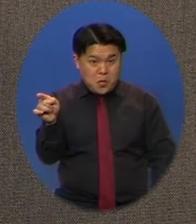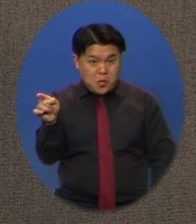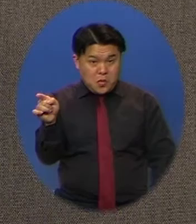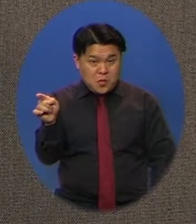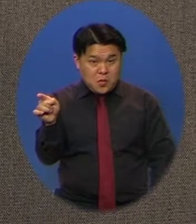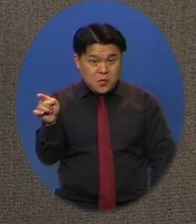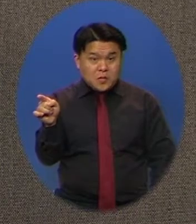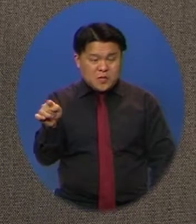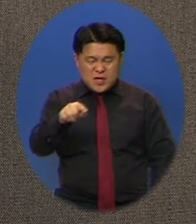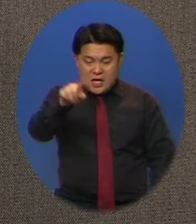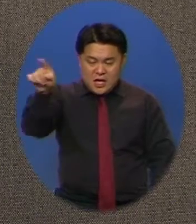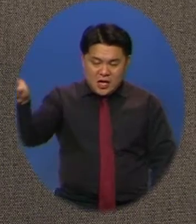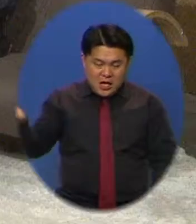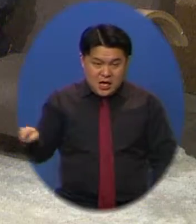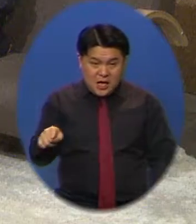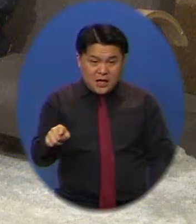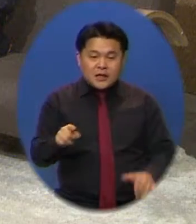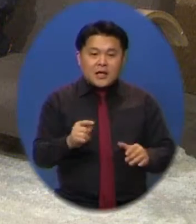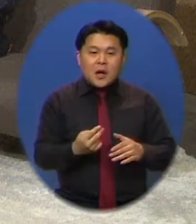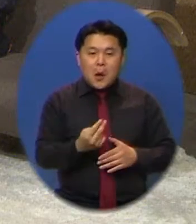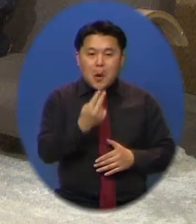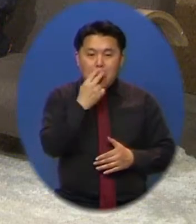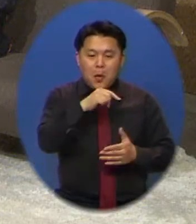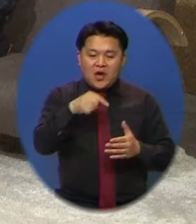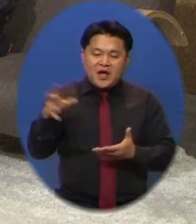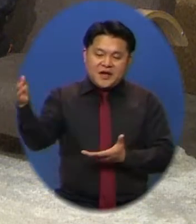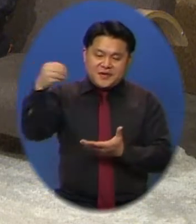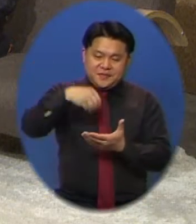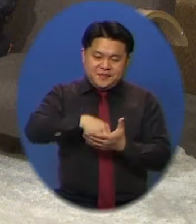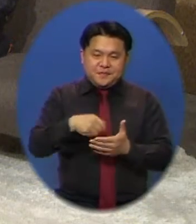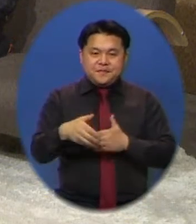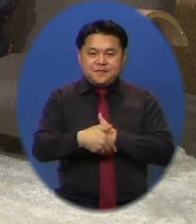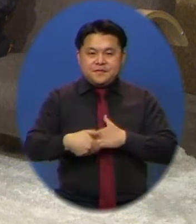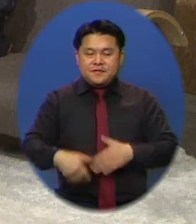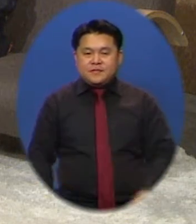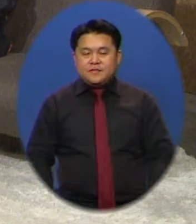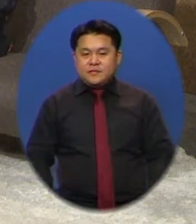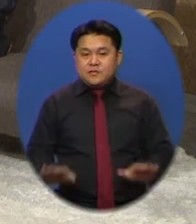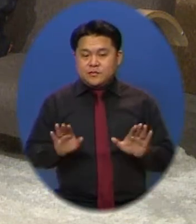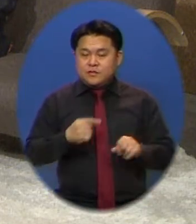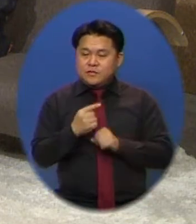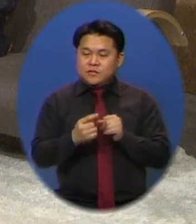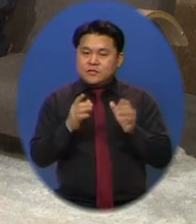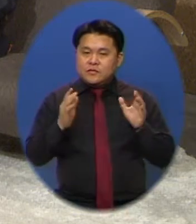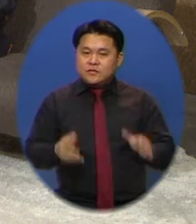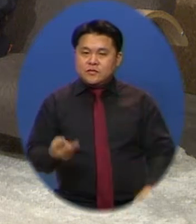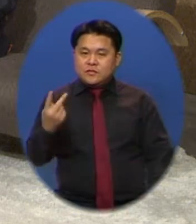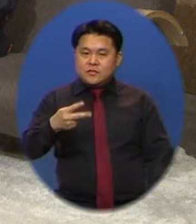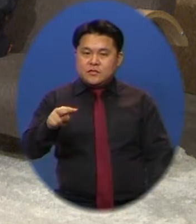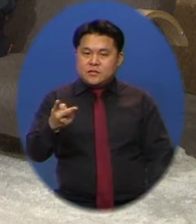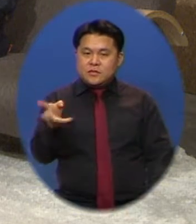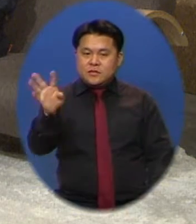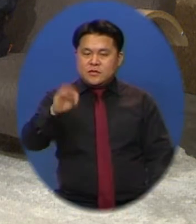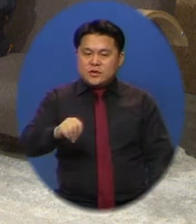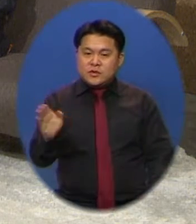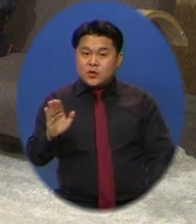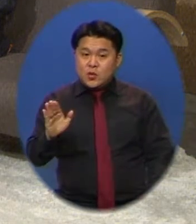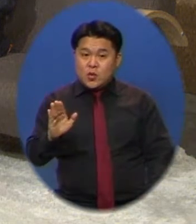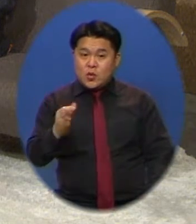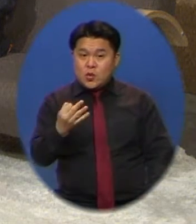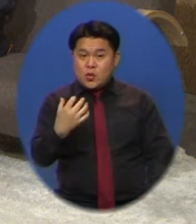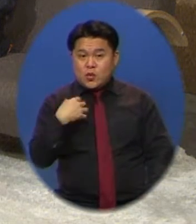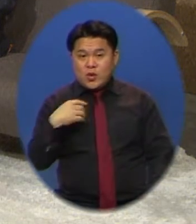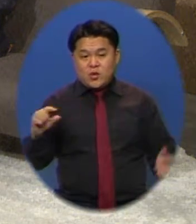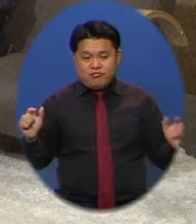220개 여종의 비급여를 전부 건강보험으로 흡수를 할 겁니다. 금년 한 해에만도 약 2,200억이 우리 가계